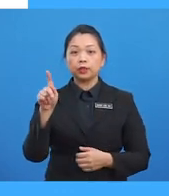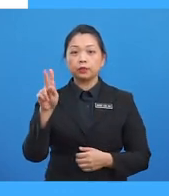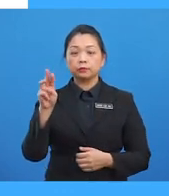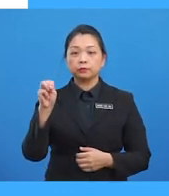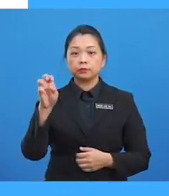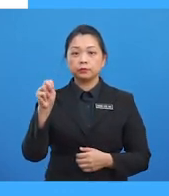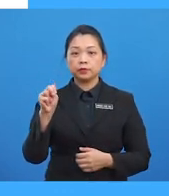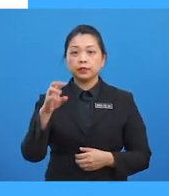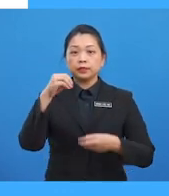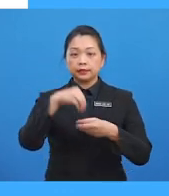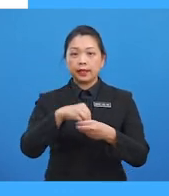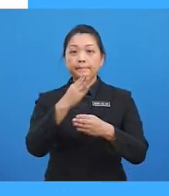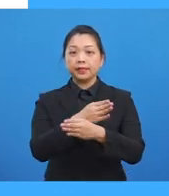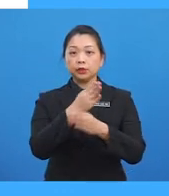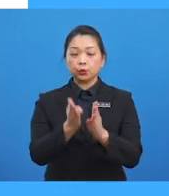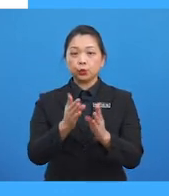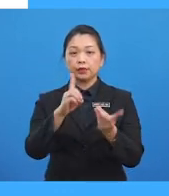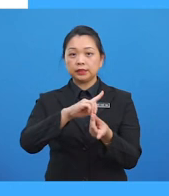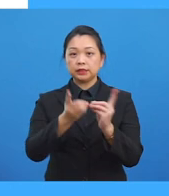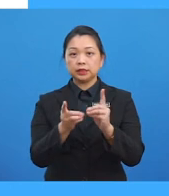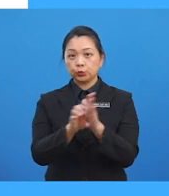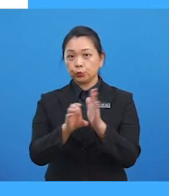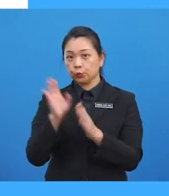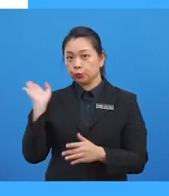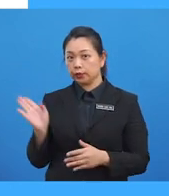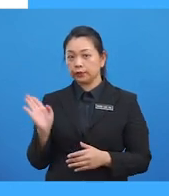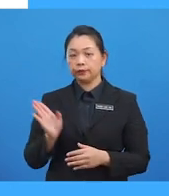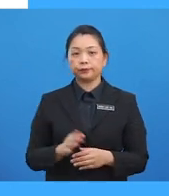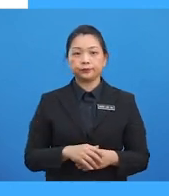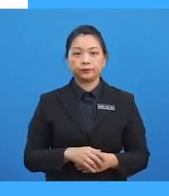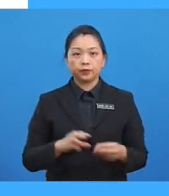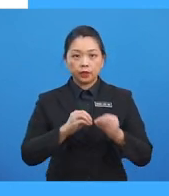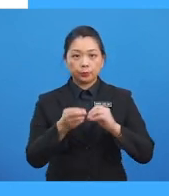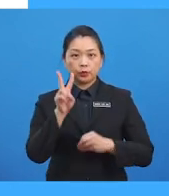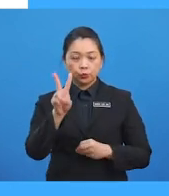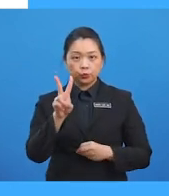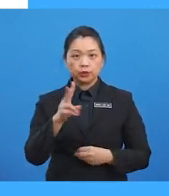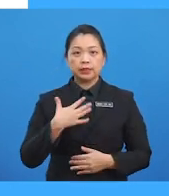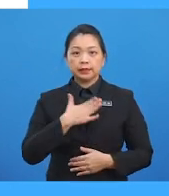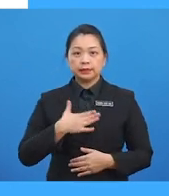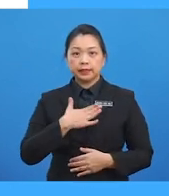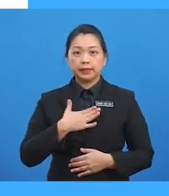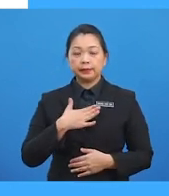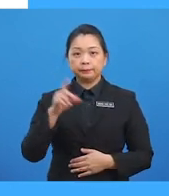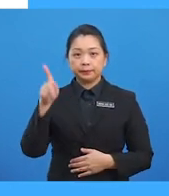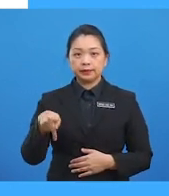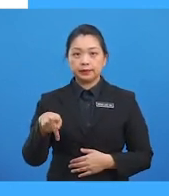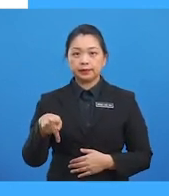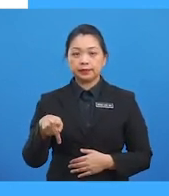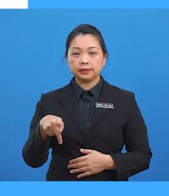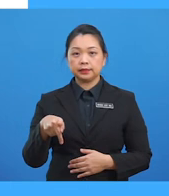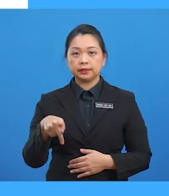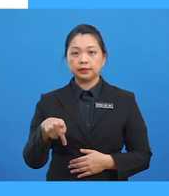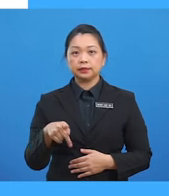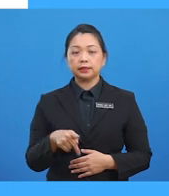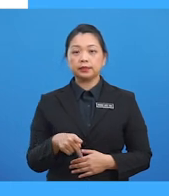TIFF, PDF atau DOC. Yang kedua, sila pastikan bahawa representasi cap dagangan dalam